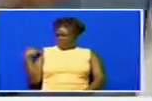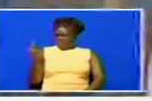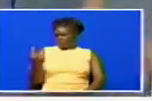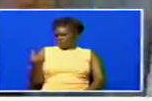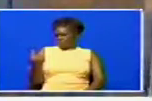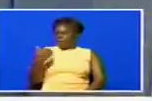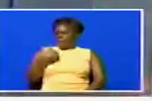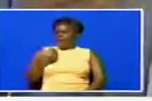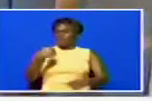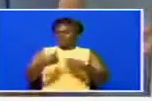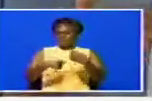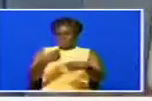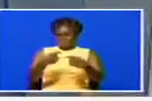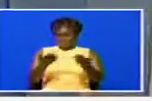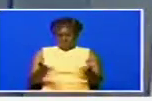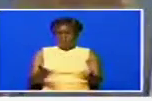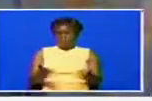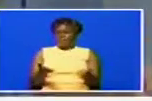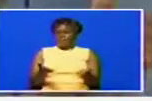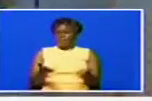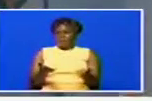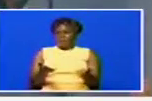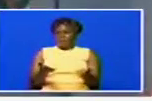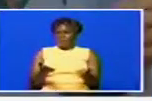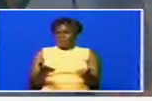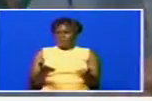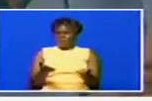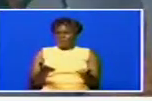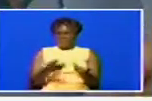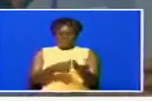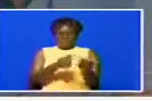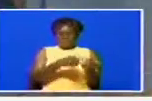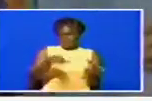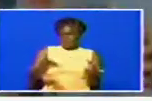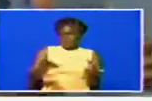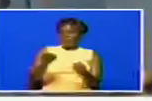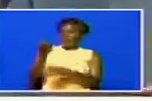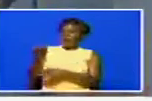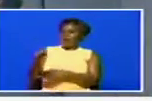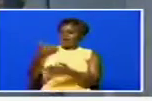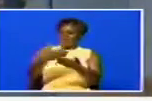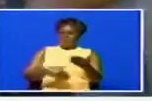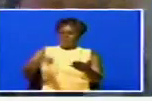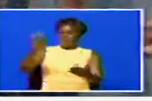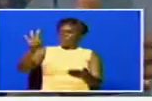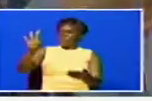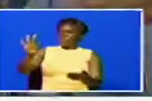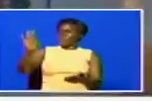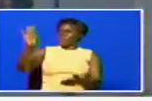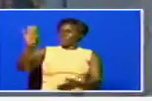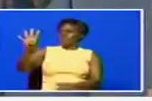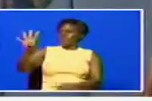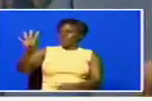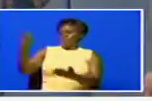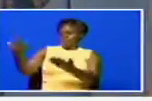Kuna process ambayo inaendelea sasa hivi ambayo ni atali, ambao wao wenyewe waliitisha wakasema form 34 ziwe